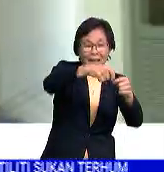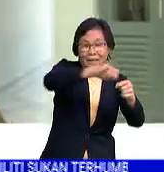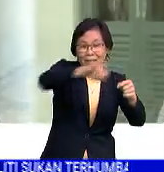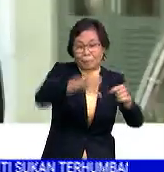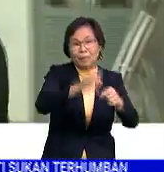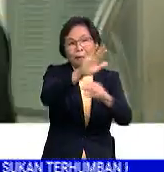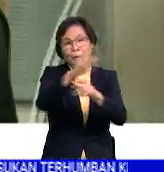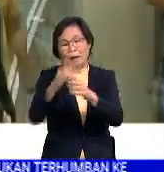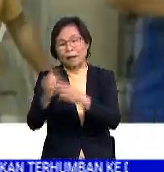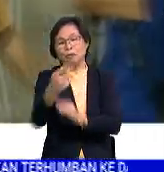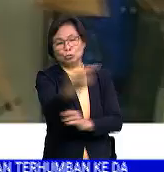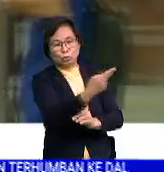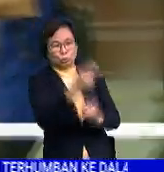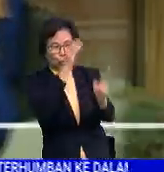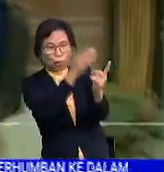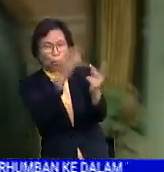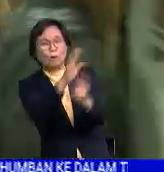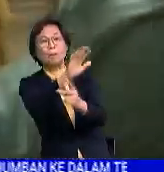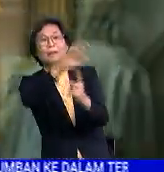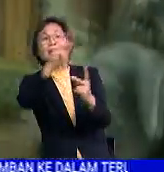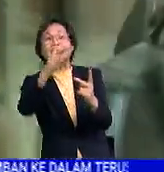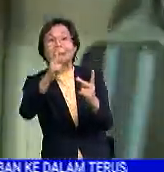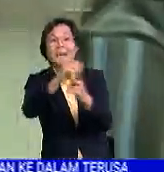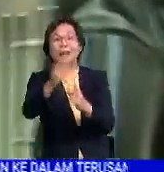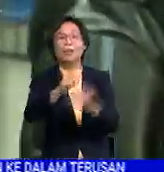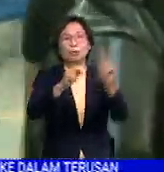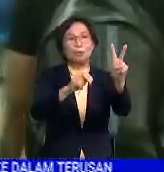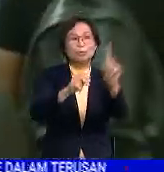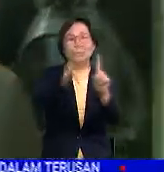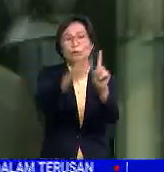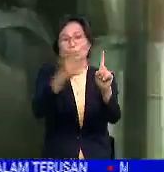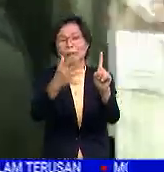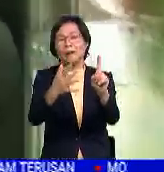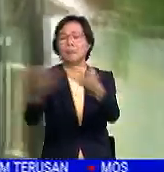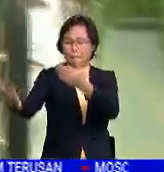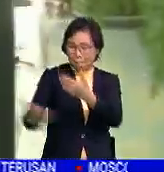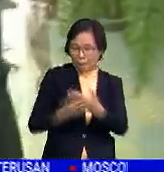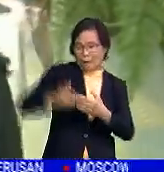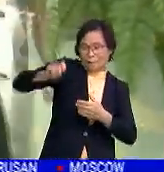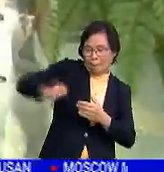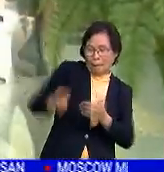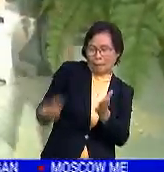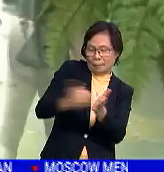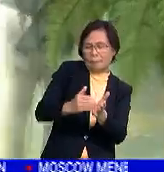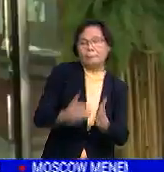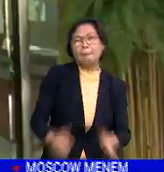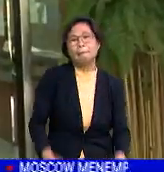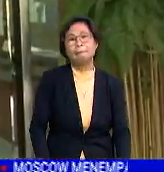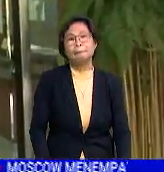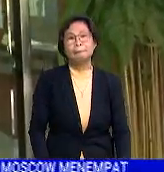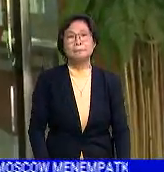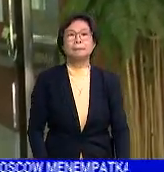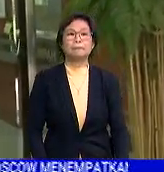RM5,000 terhadap kedua-dua pertuduhan. 21 Mei ini ditetapkan sebagai tarikh sebutan semula kes.